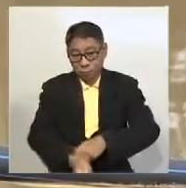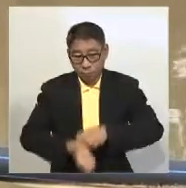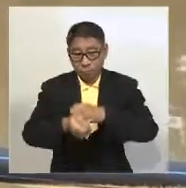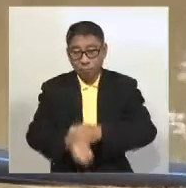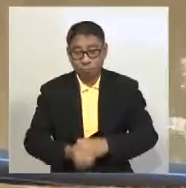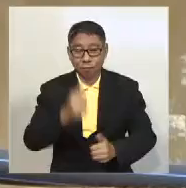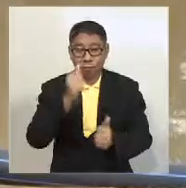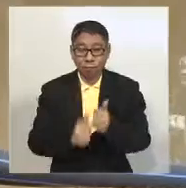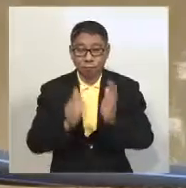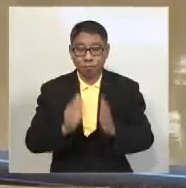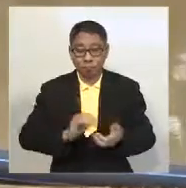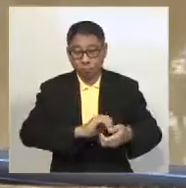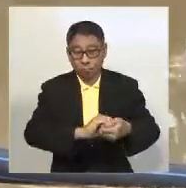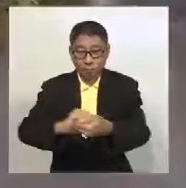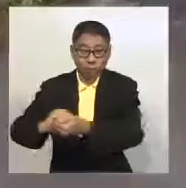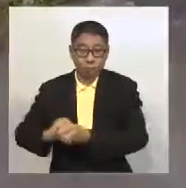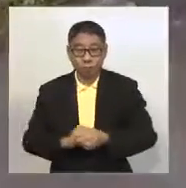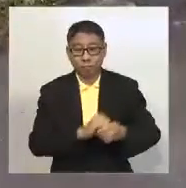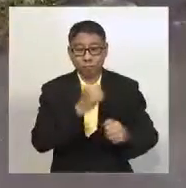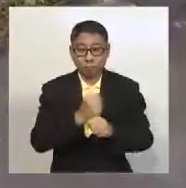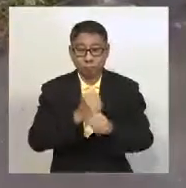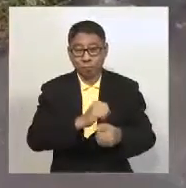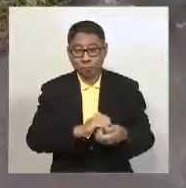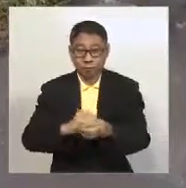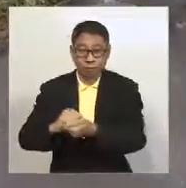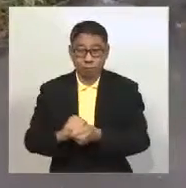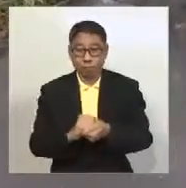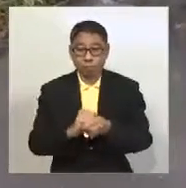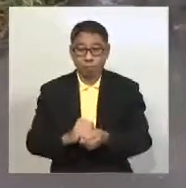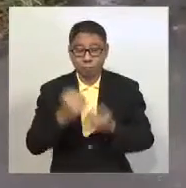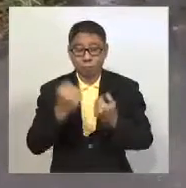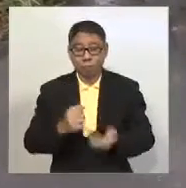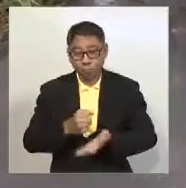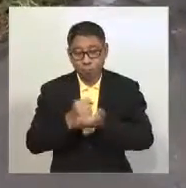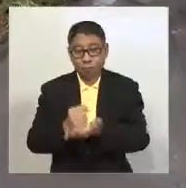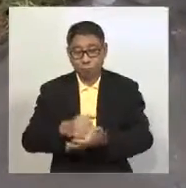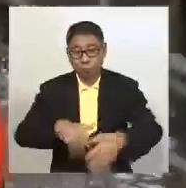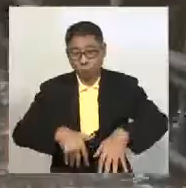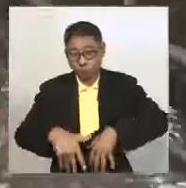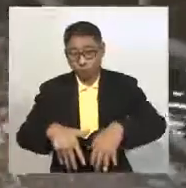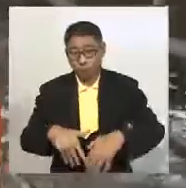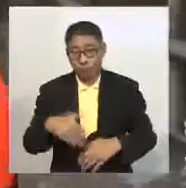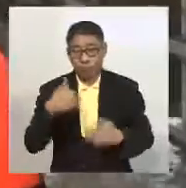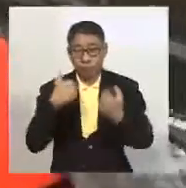ดยกำชับให้ทุกหน่วยงานเนี่ยบูรณาการร่วมกันทำงานร่วมกันอย่างใกล้ชิดเพื่อที่จะช่วยเหลือแล้วก็บรรเทาความ